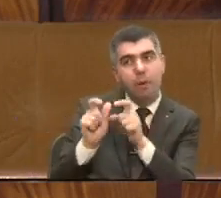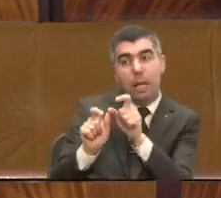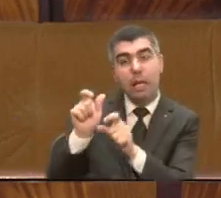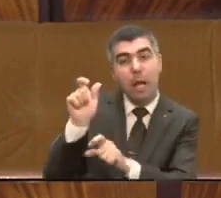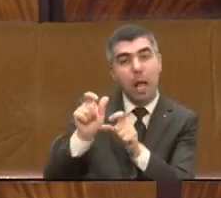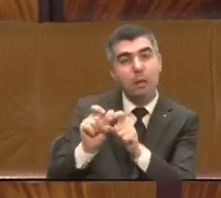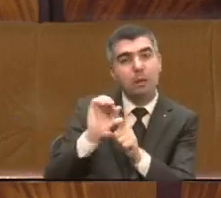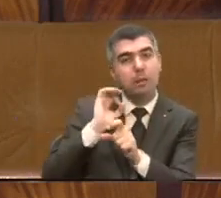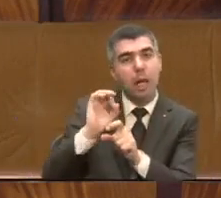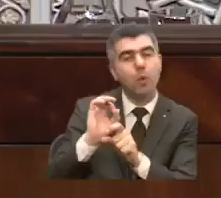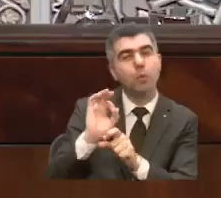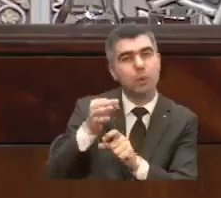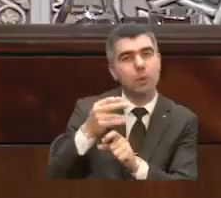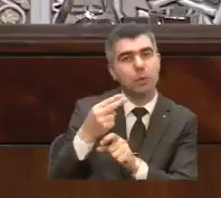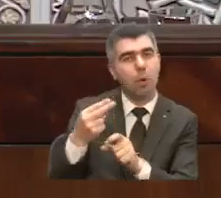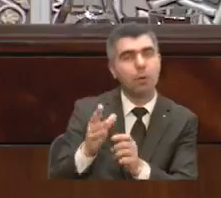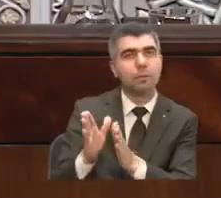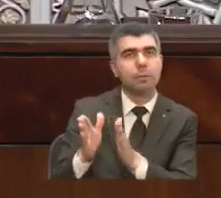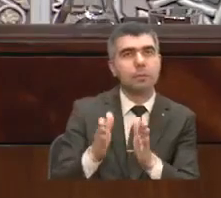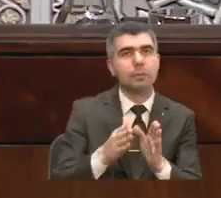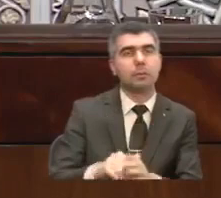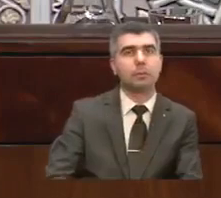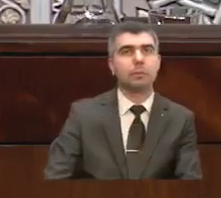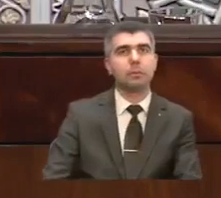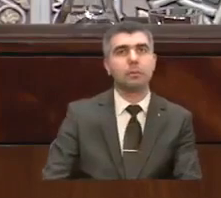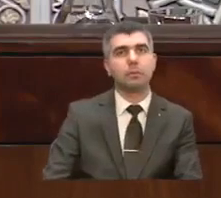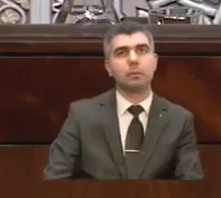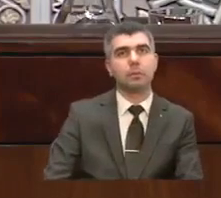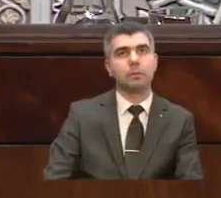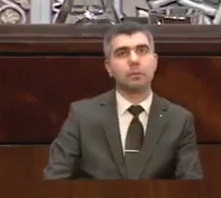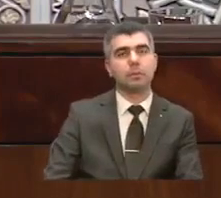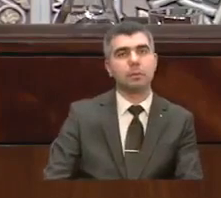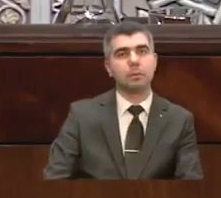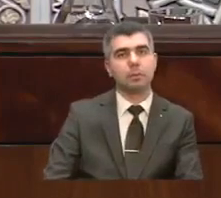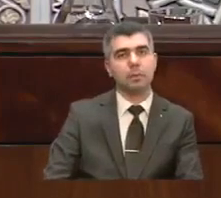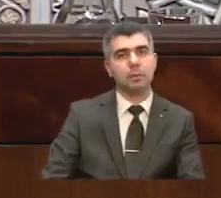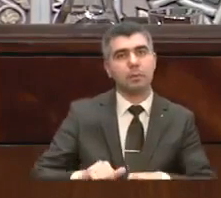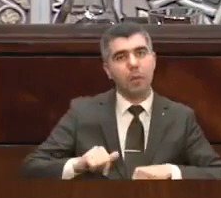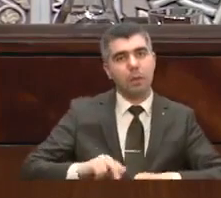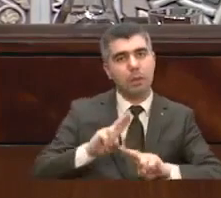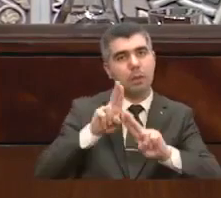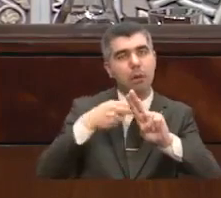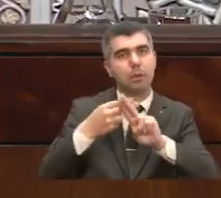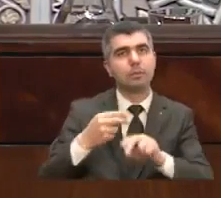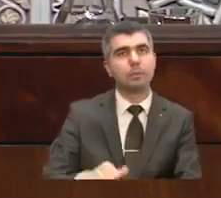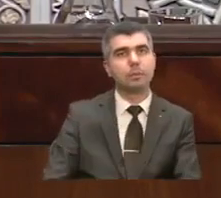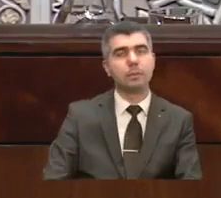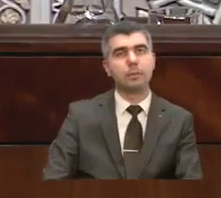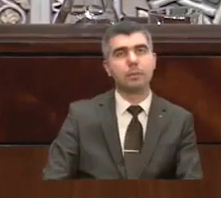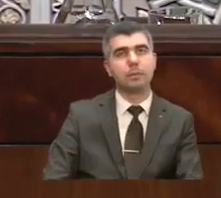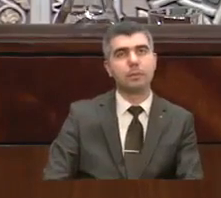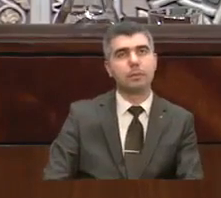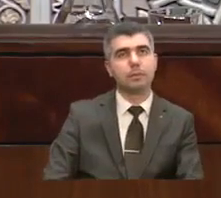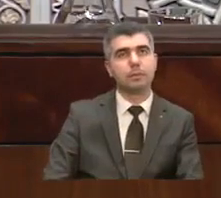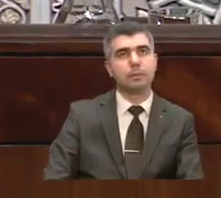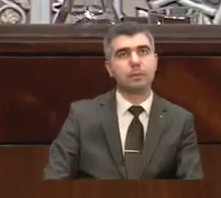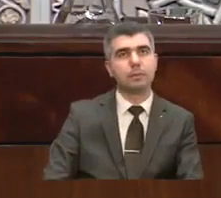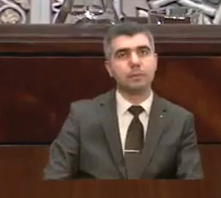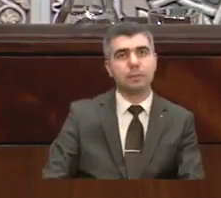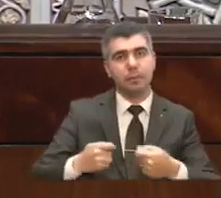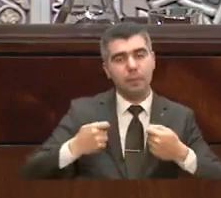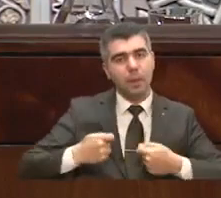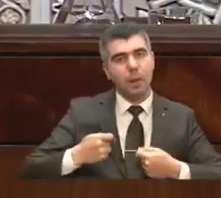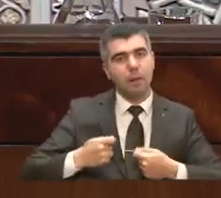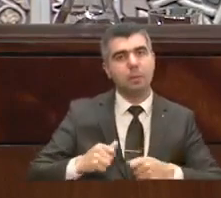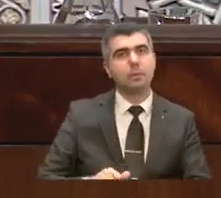المرورية، وشكرا. شكرا سيد النائب. سيد كاتب الدولة تفضل الجواب. سيد الرئيس،